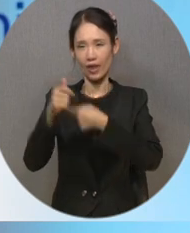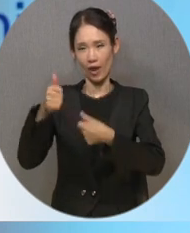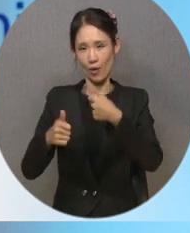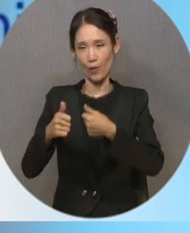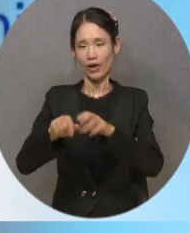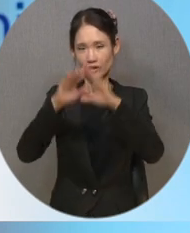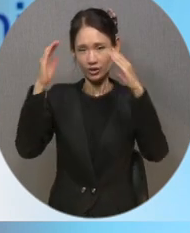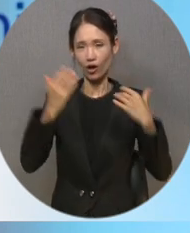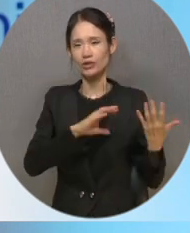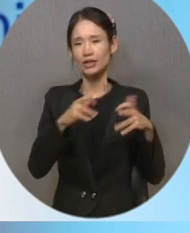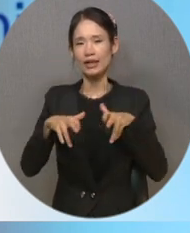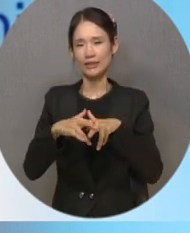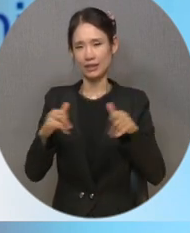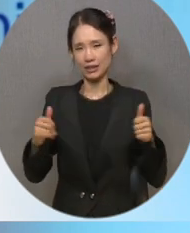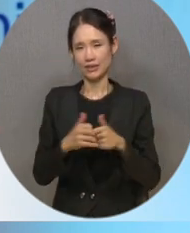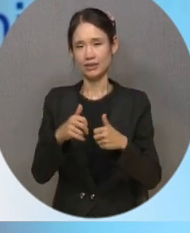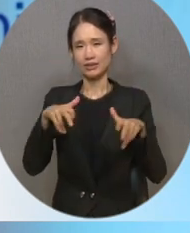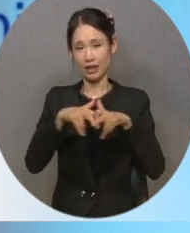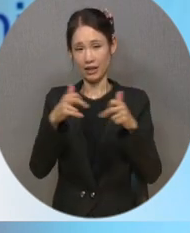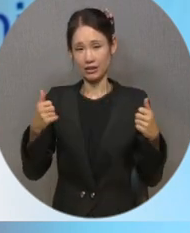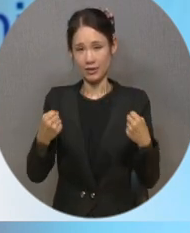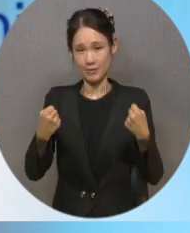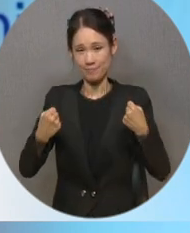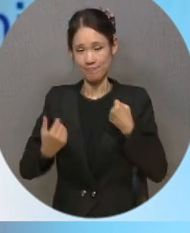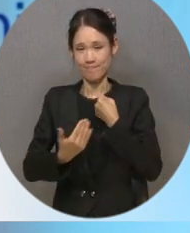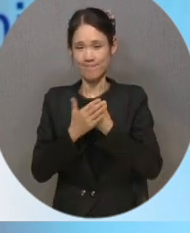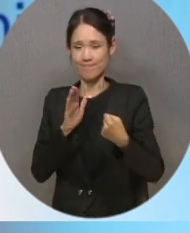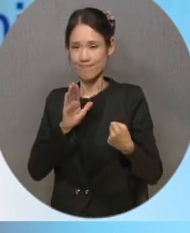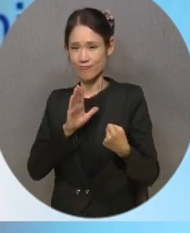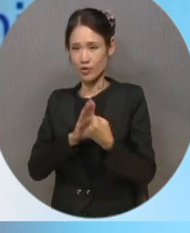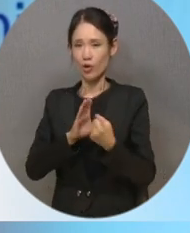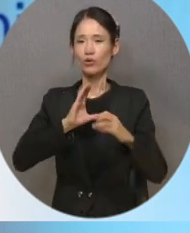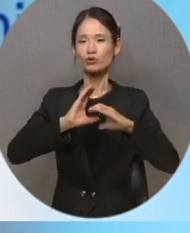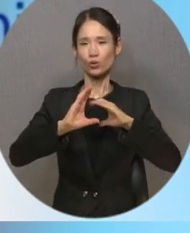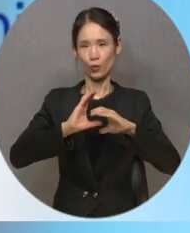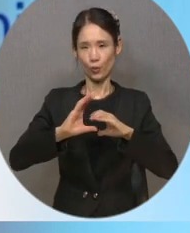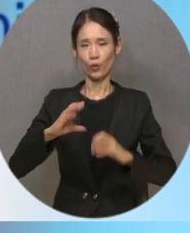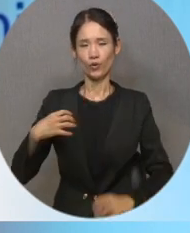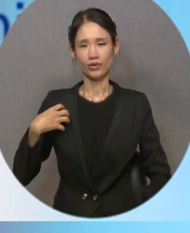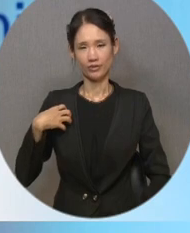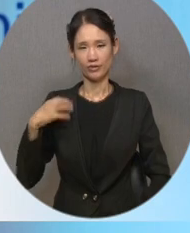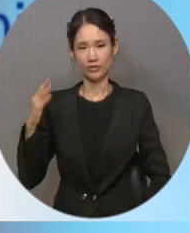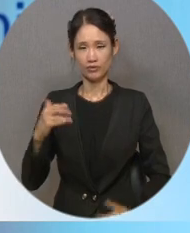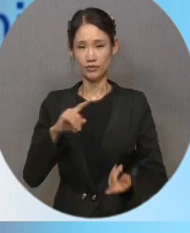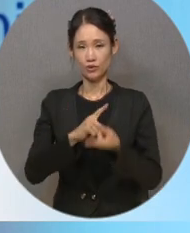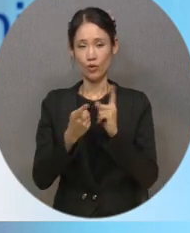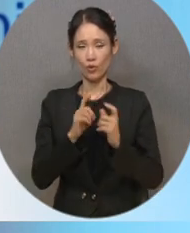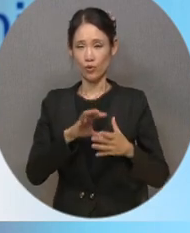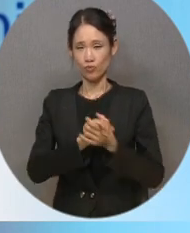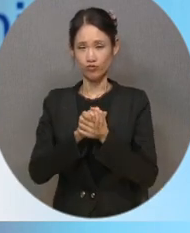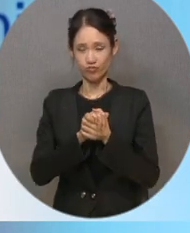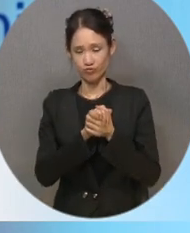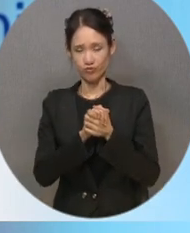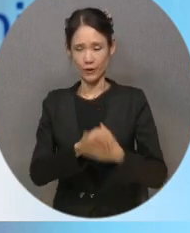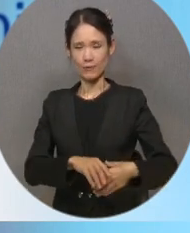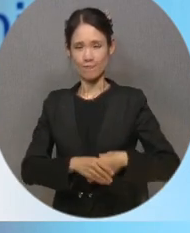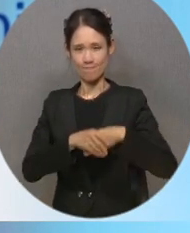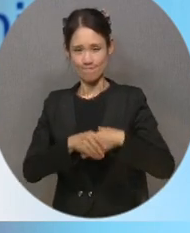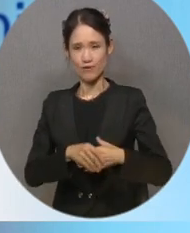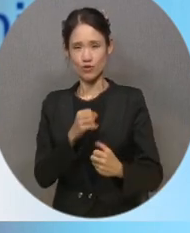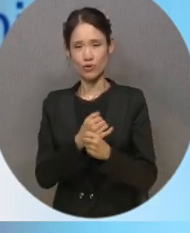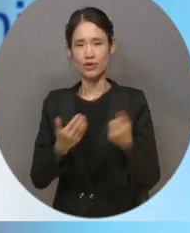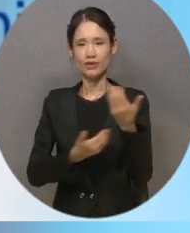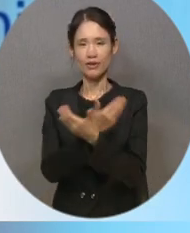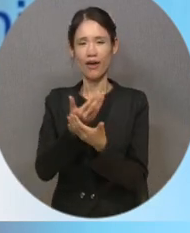세계 장애인들과 장애인들의 협력과 소통의 작용되고 서로 우정과 결속을 나눈 행복한